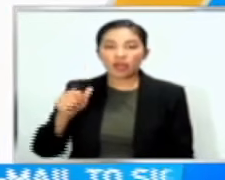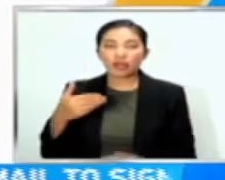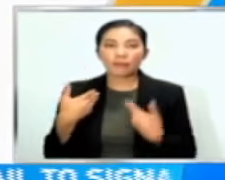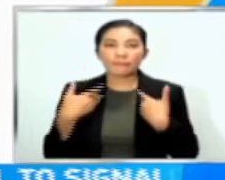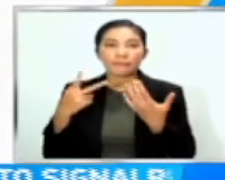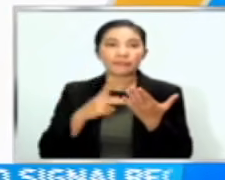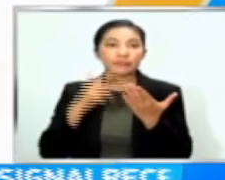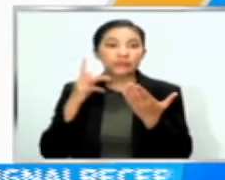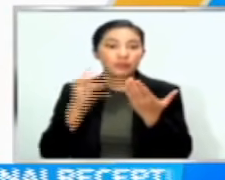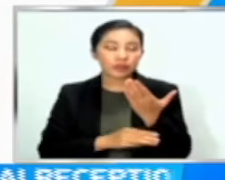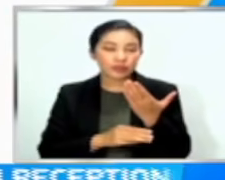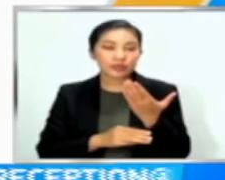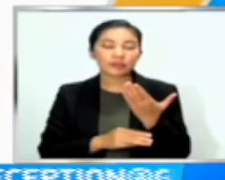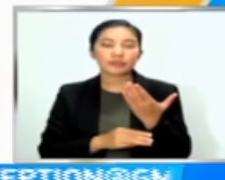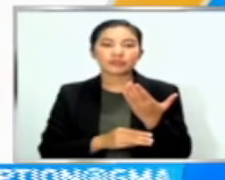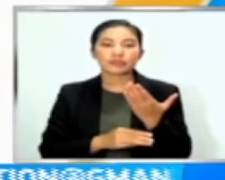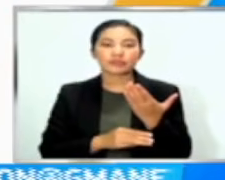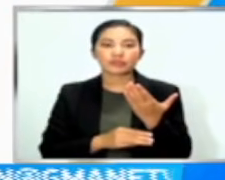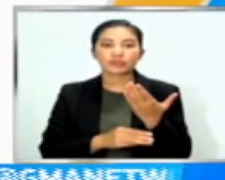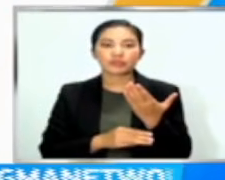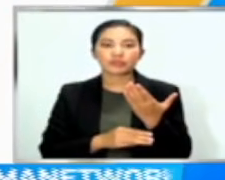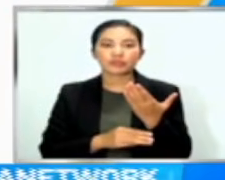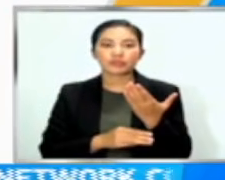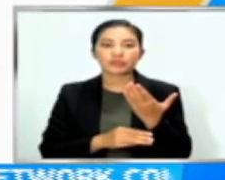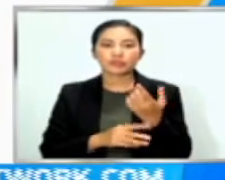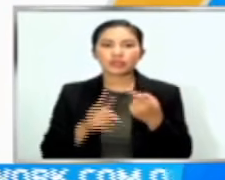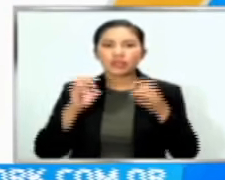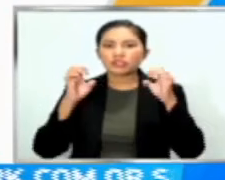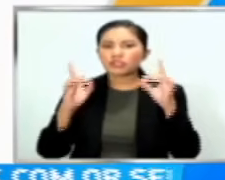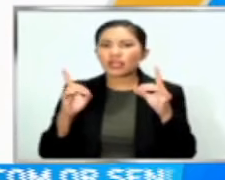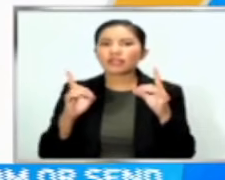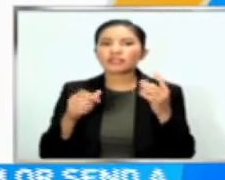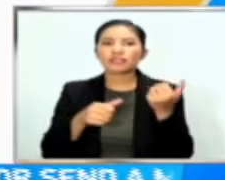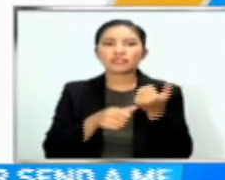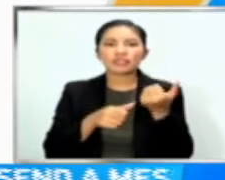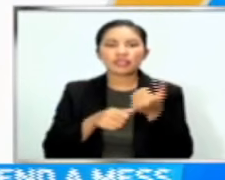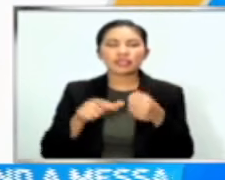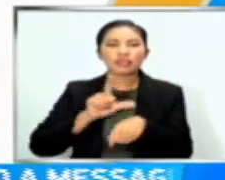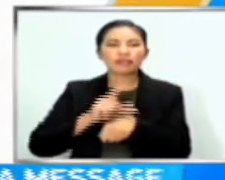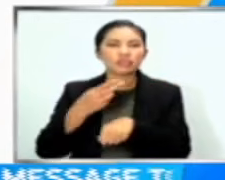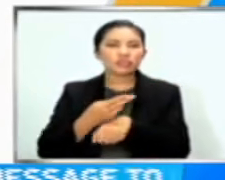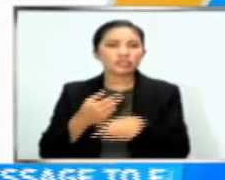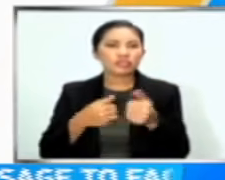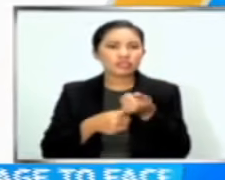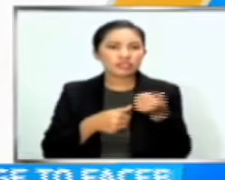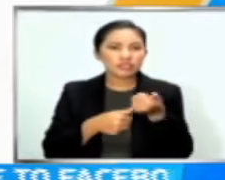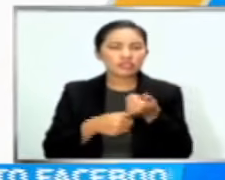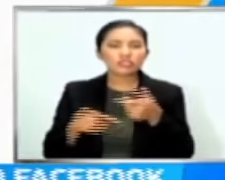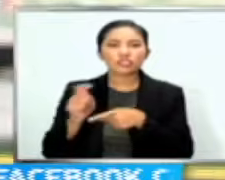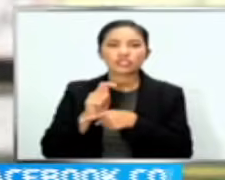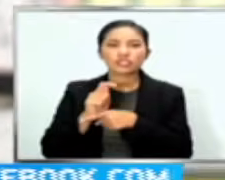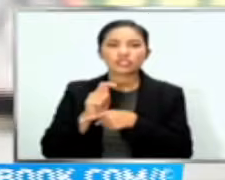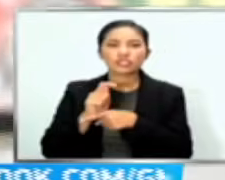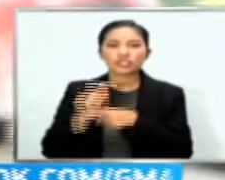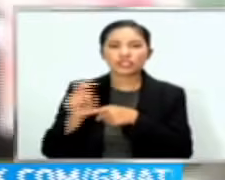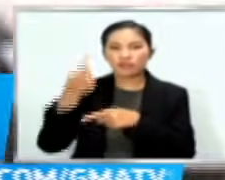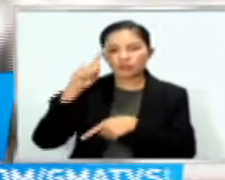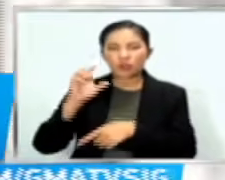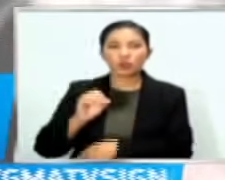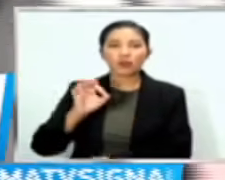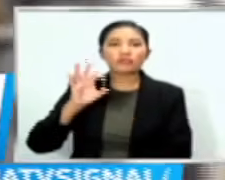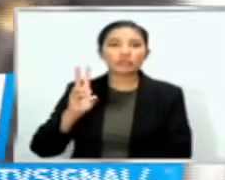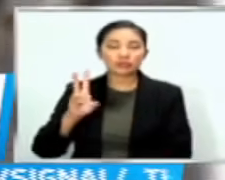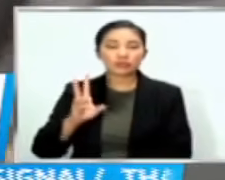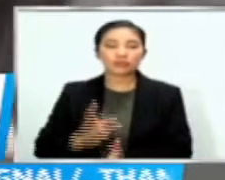OWA, tulad ng educational assistance, livelihood assistance, at saka training para sa ating mga OFW. May